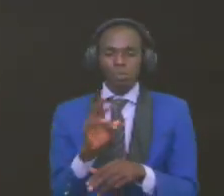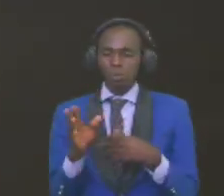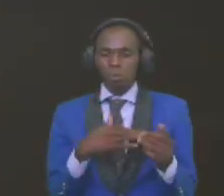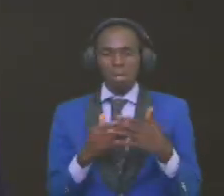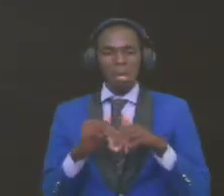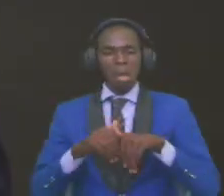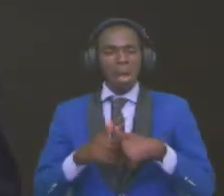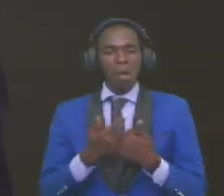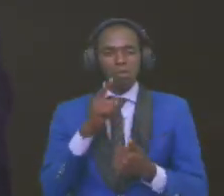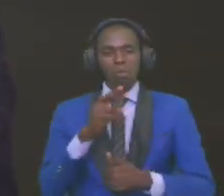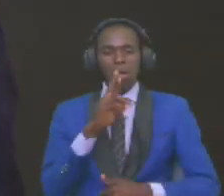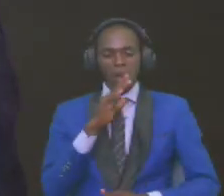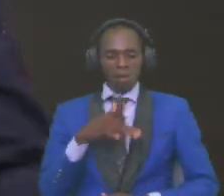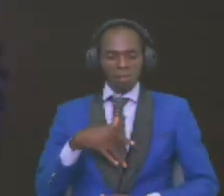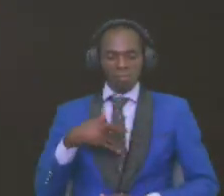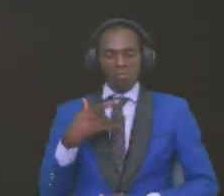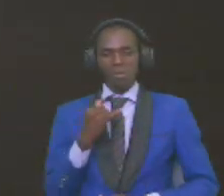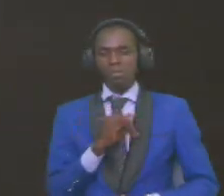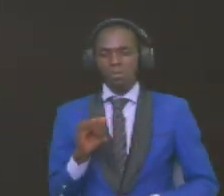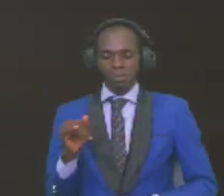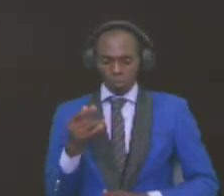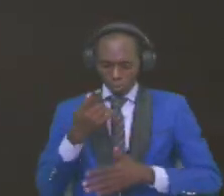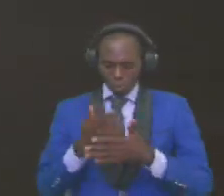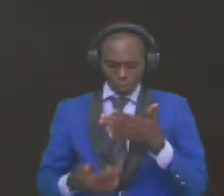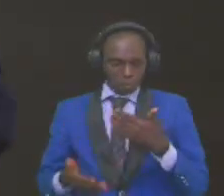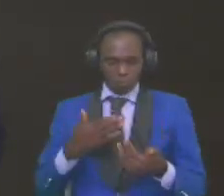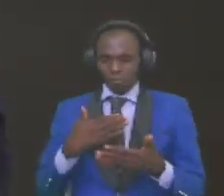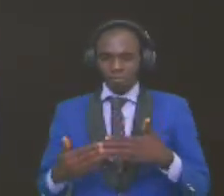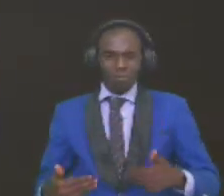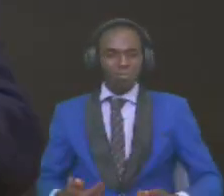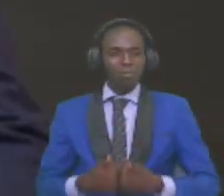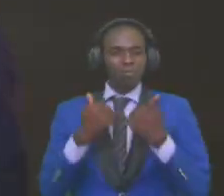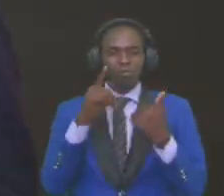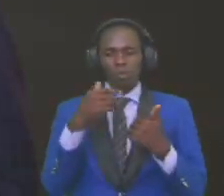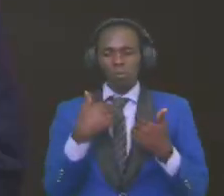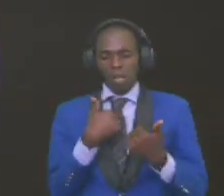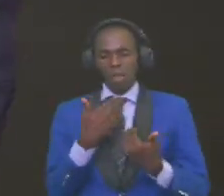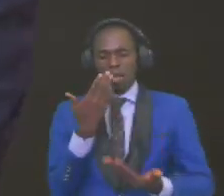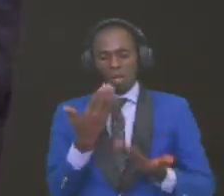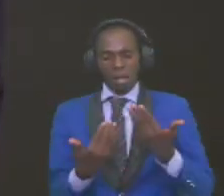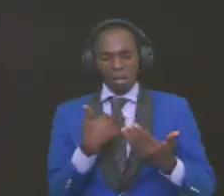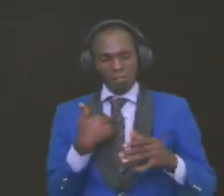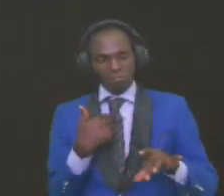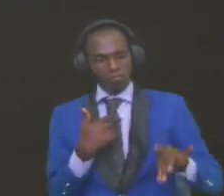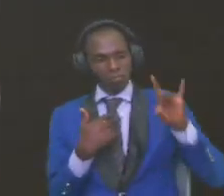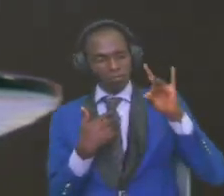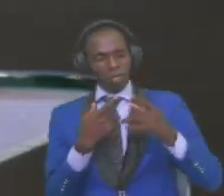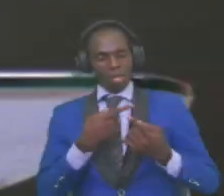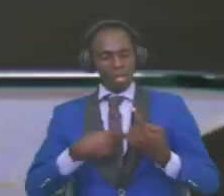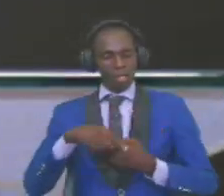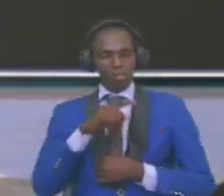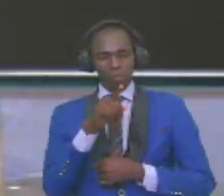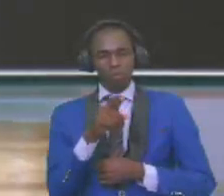quels que soient ceux qui traversent comme personne que soient les défis auxquels tu es confronté autour de